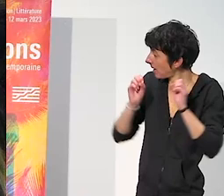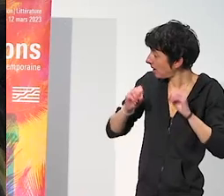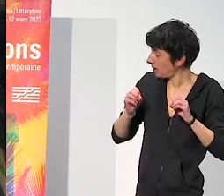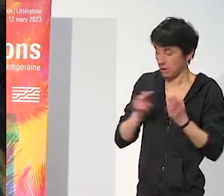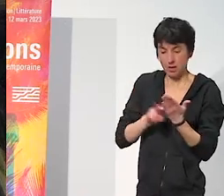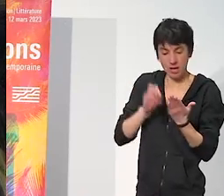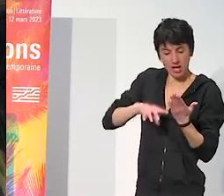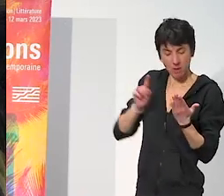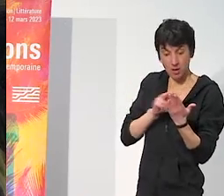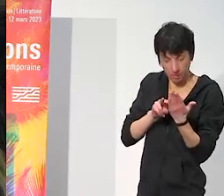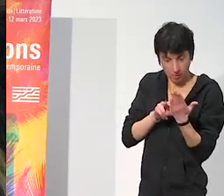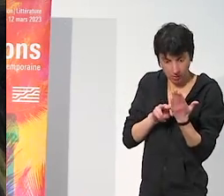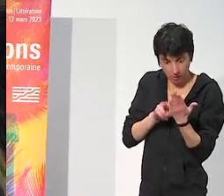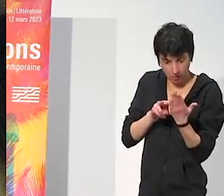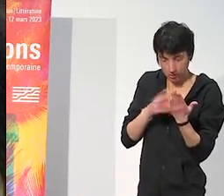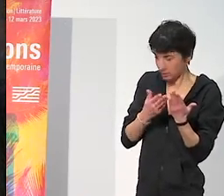ne lâchez pas le lecteur.